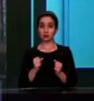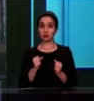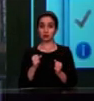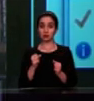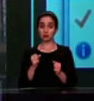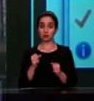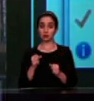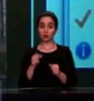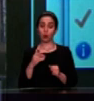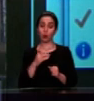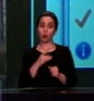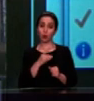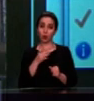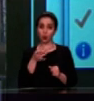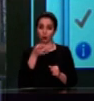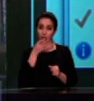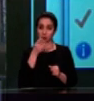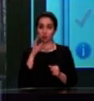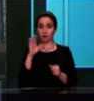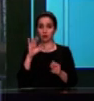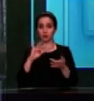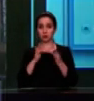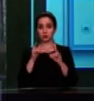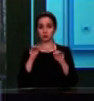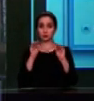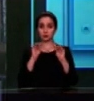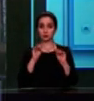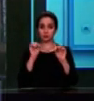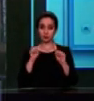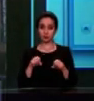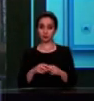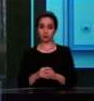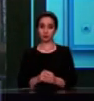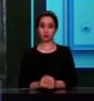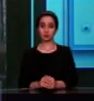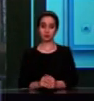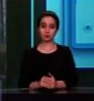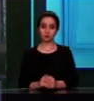buni xohlaganimizcha veb sahifaga joylashtirishimiz mumkin bo'ladi.